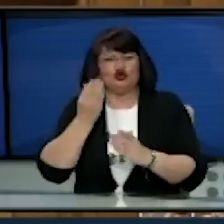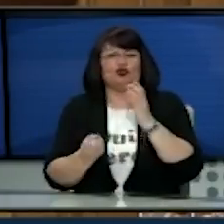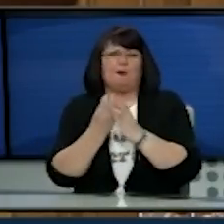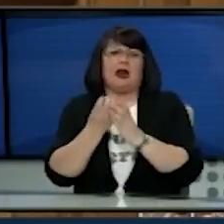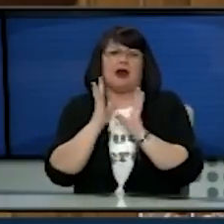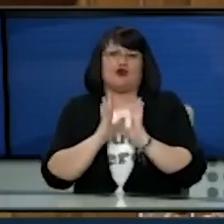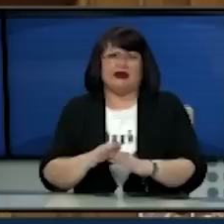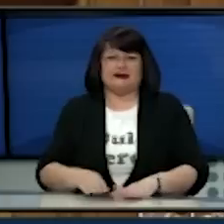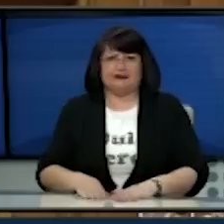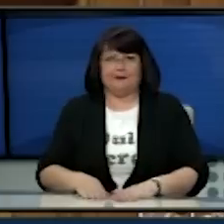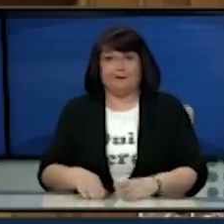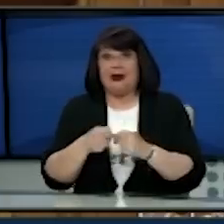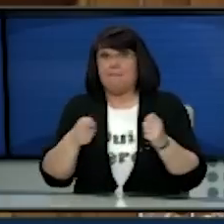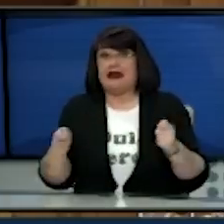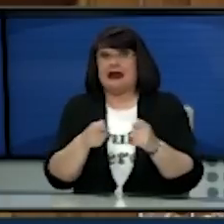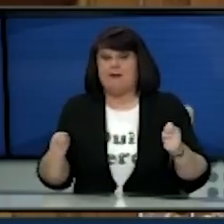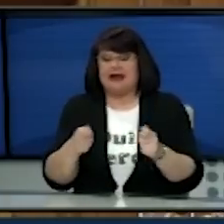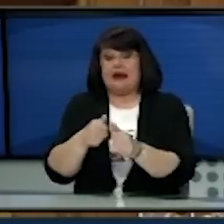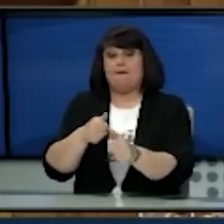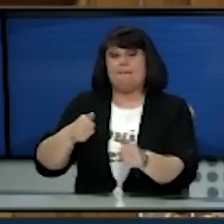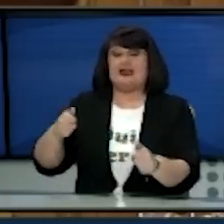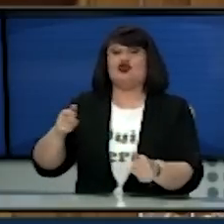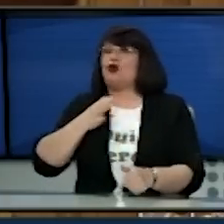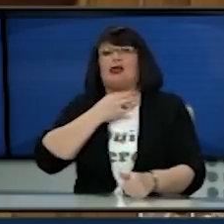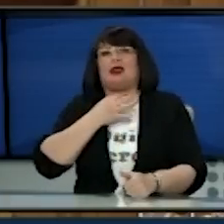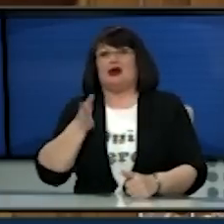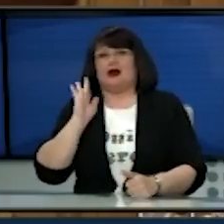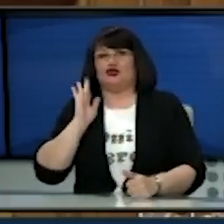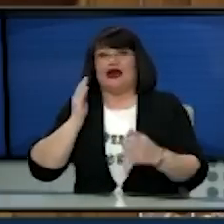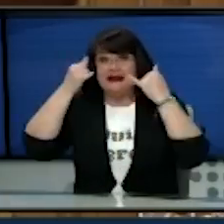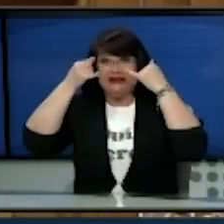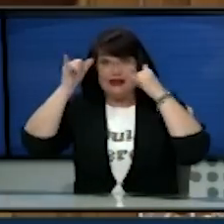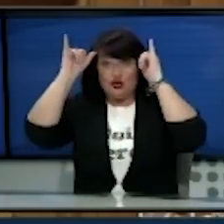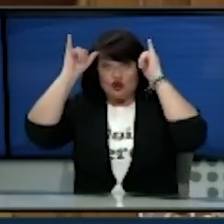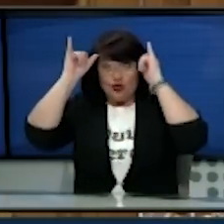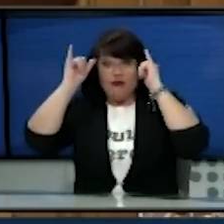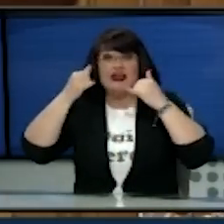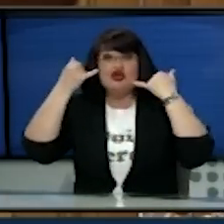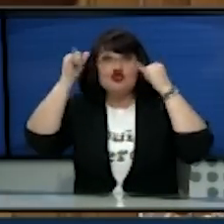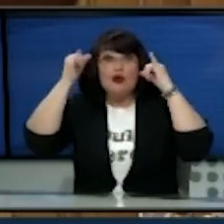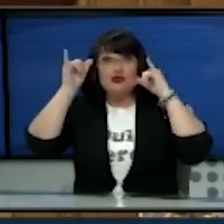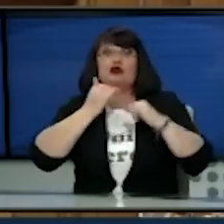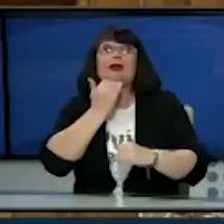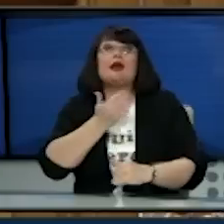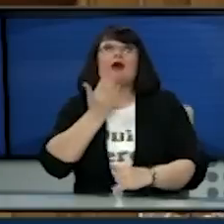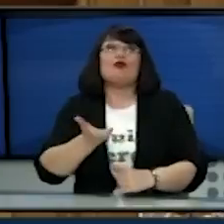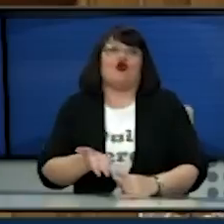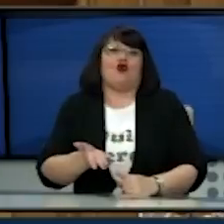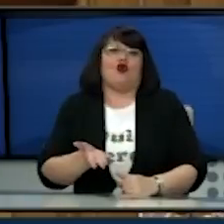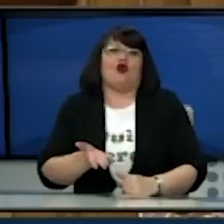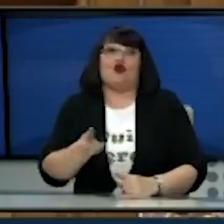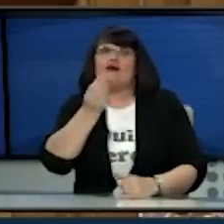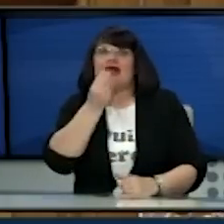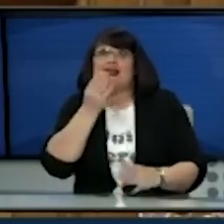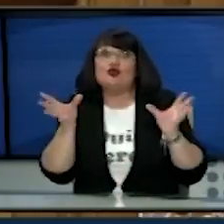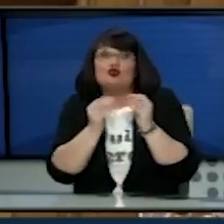πάρα πολύ πίσω από τις ανάγκες. Οι κτηνοτρόφοι δεν μπορούν να κρατήσουν τα κοπάδια τους λόγω του κόστους των